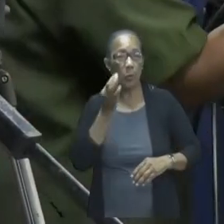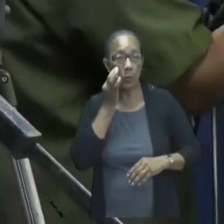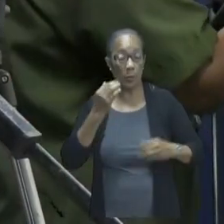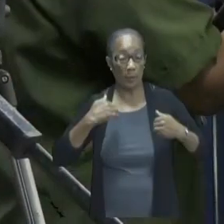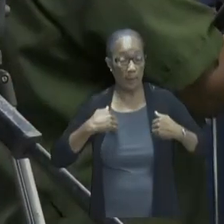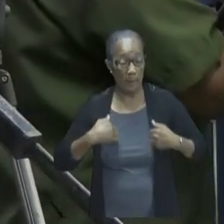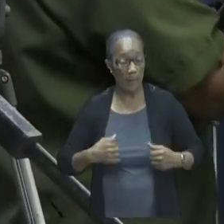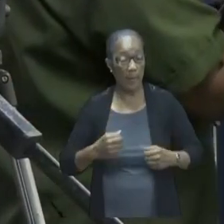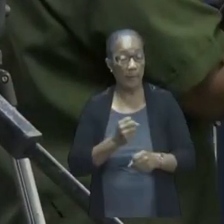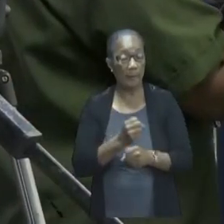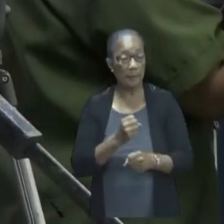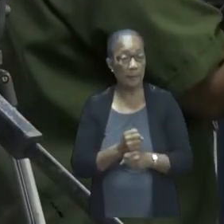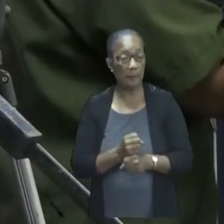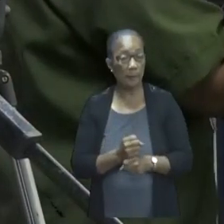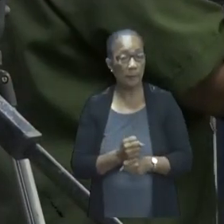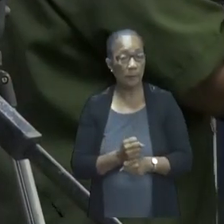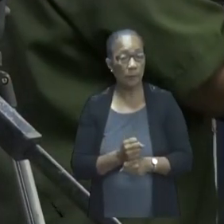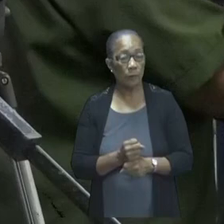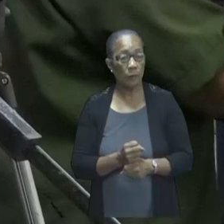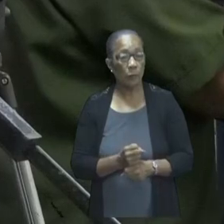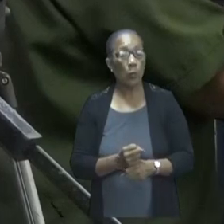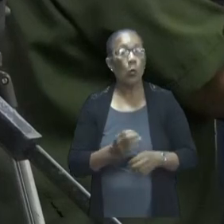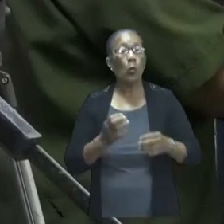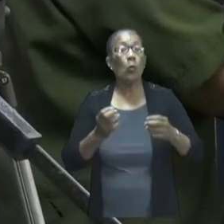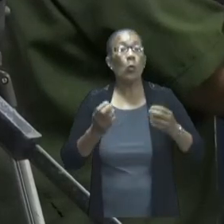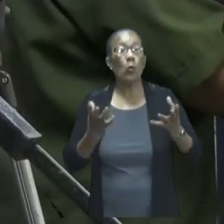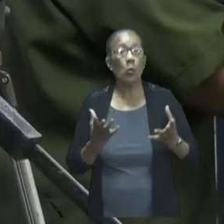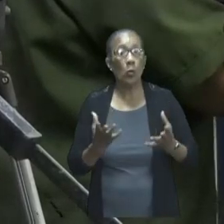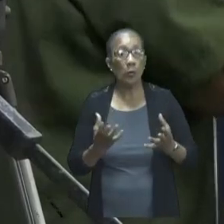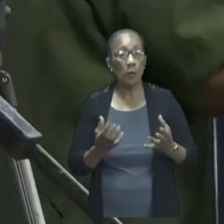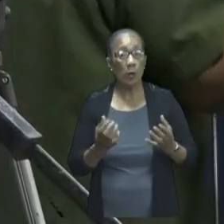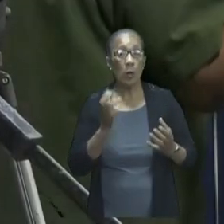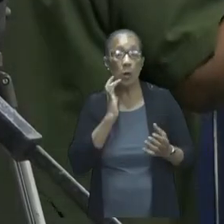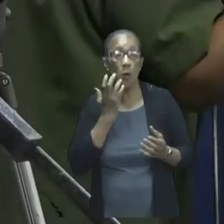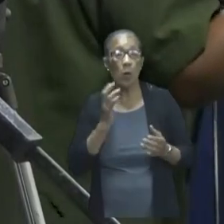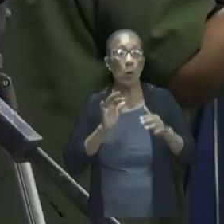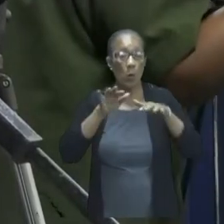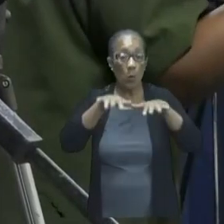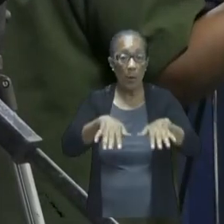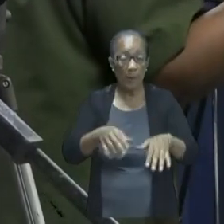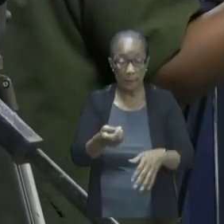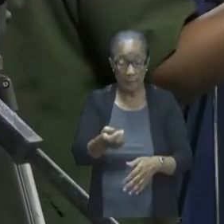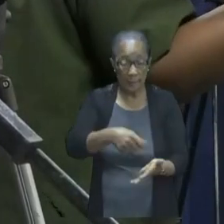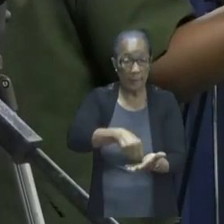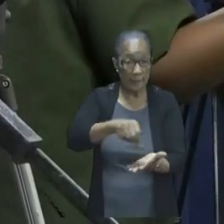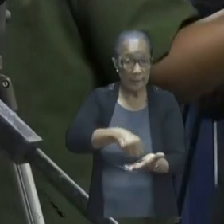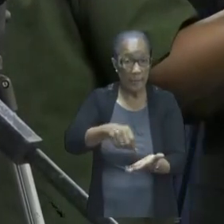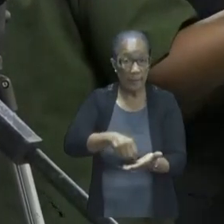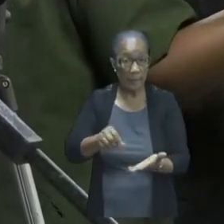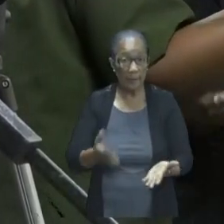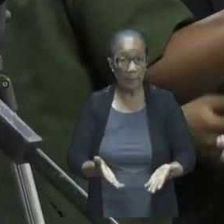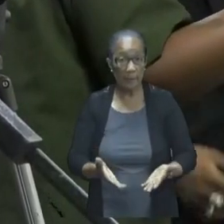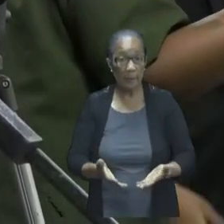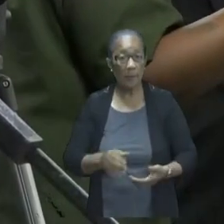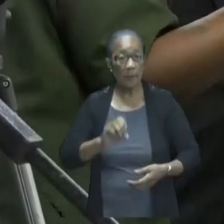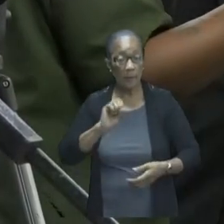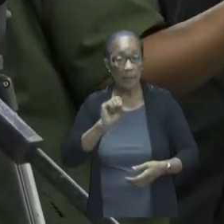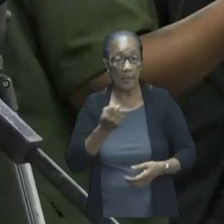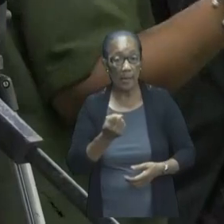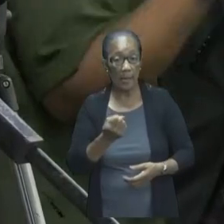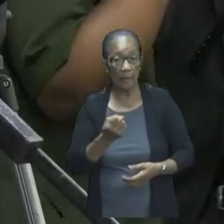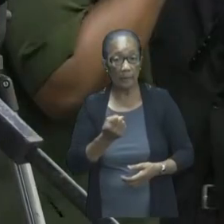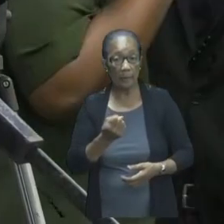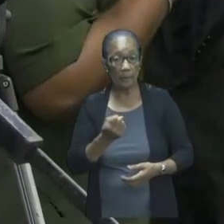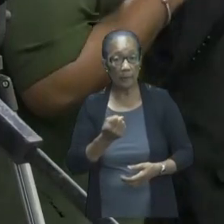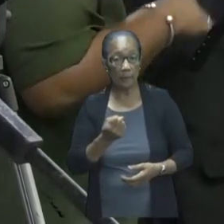landbouwers hoeverre worden zijn voor goed kunnen zijn vergoeding kregen vanuit het miniserie ramp toch weer te kunnen ook